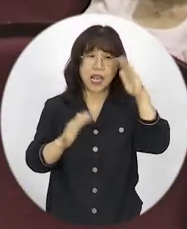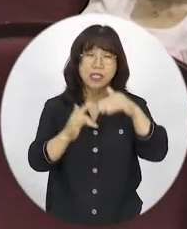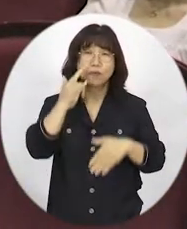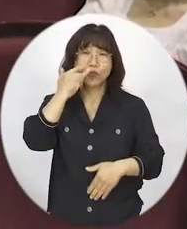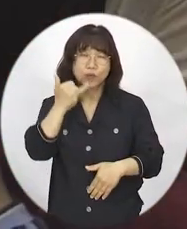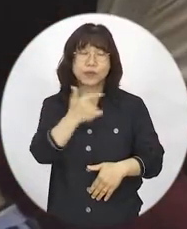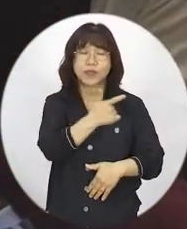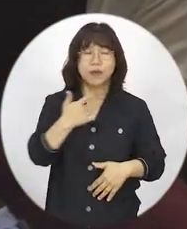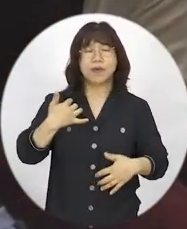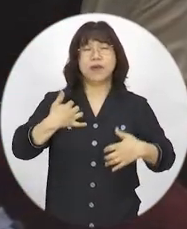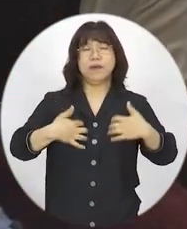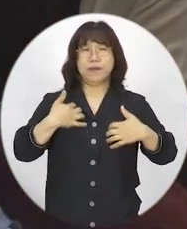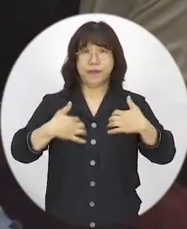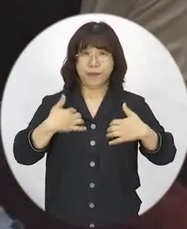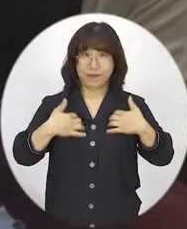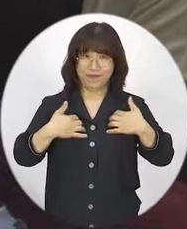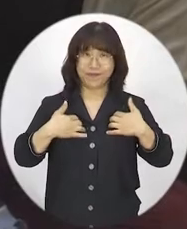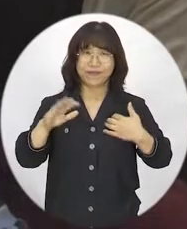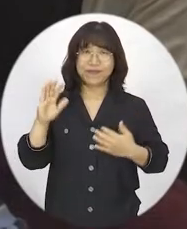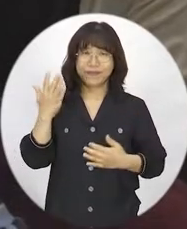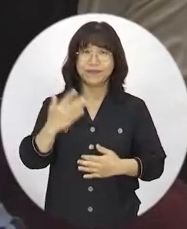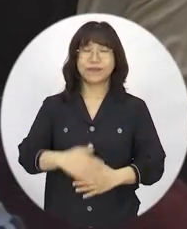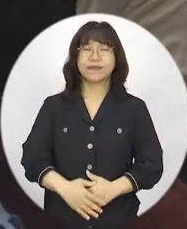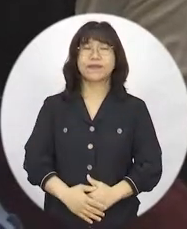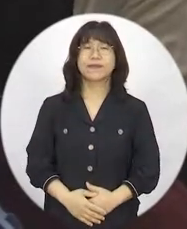수험생과 학부모들에게 큰 호응을 얻었습니다.